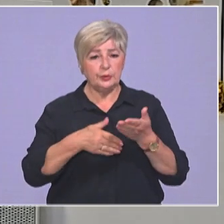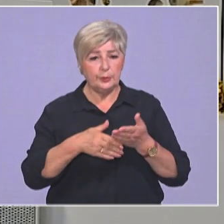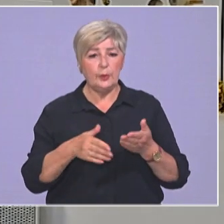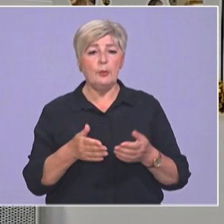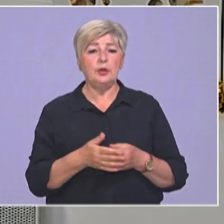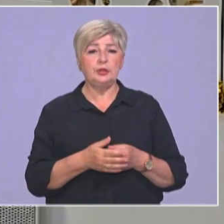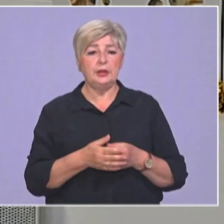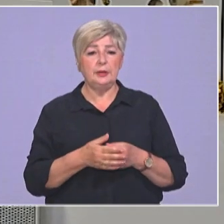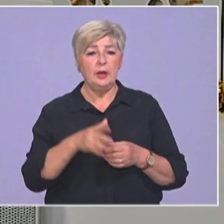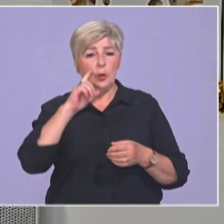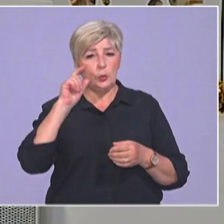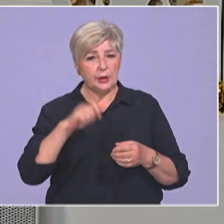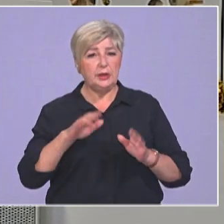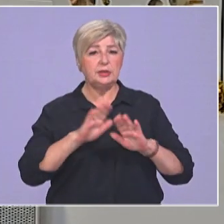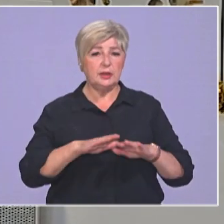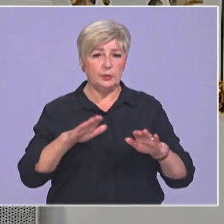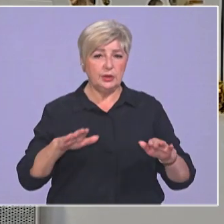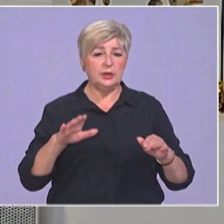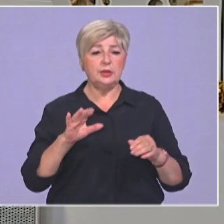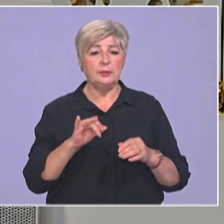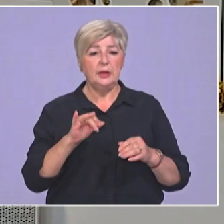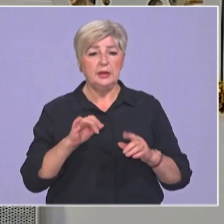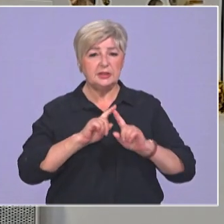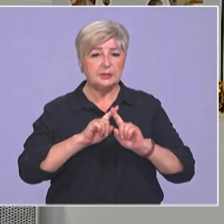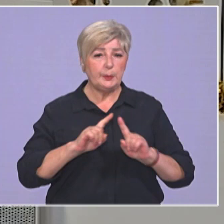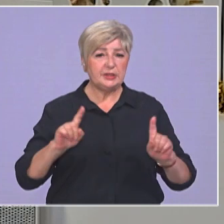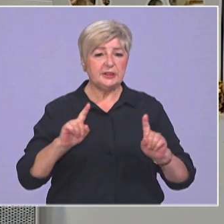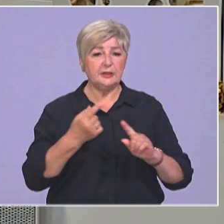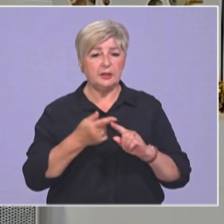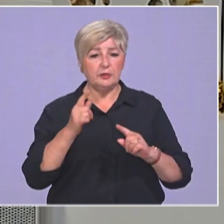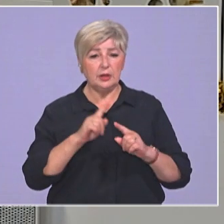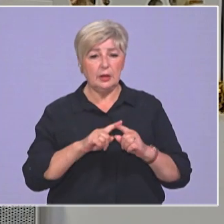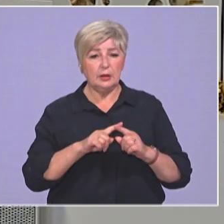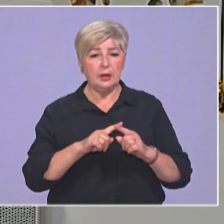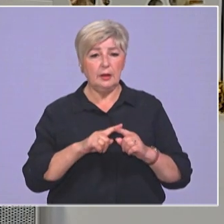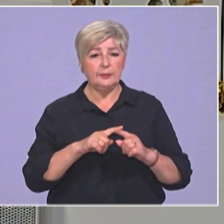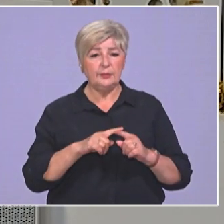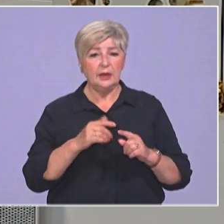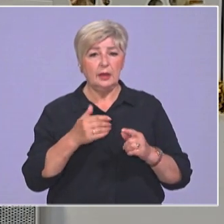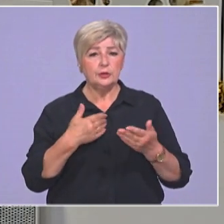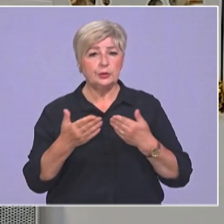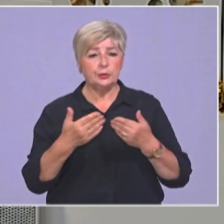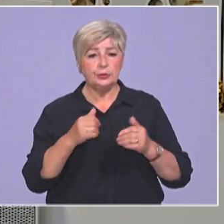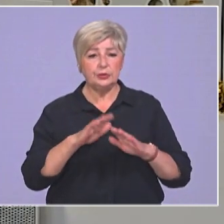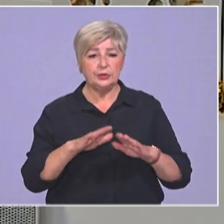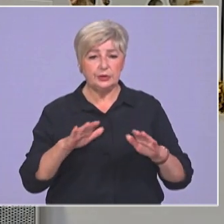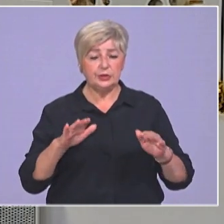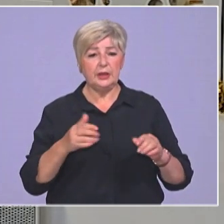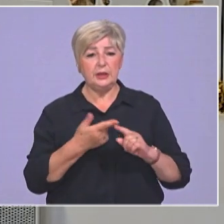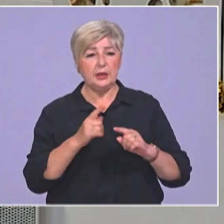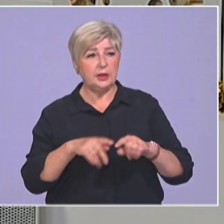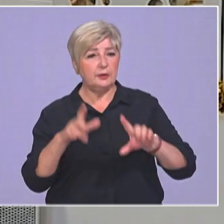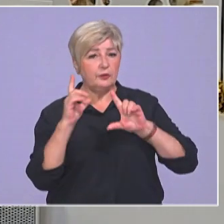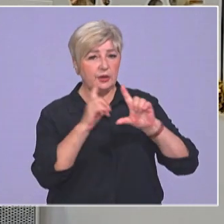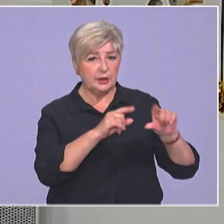допомога українським дітям із специфікою, яка стосується дітей українських, які виїхали в